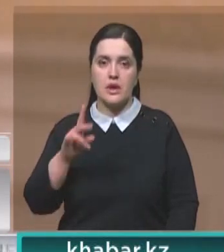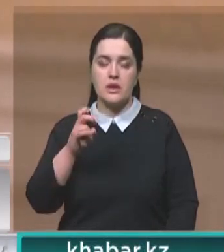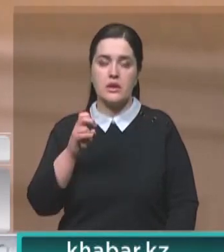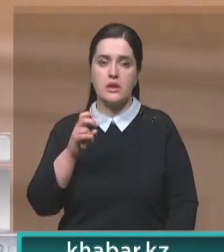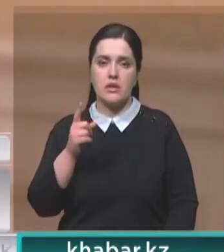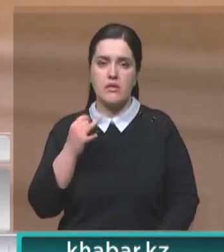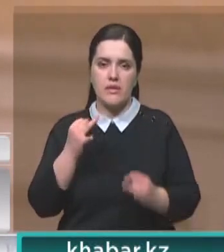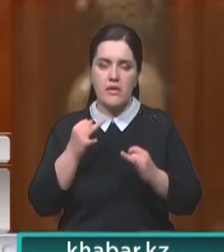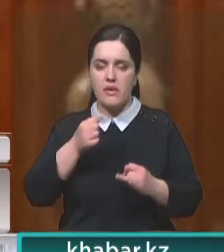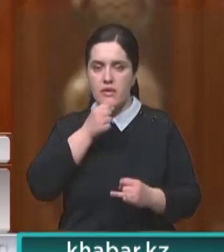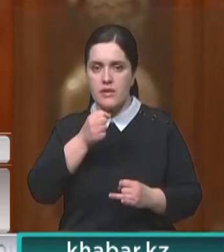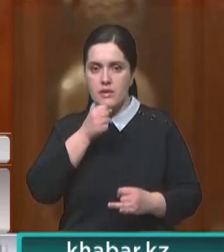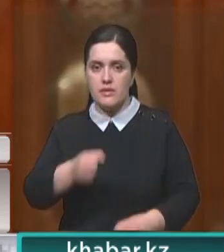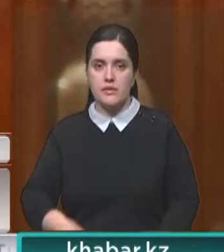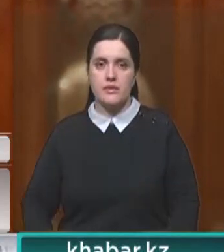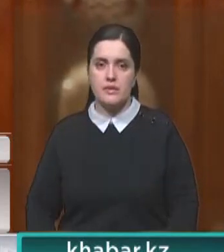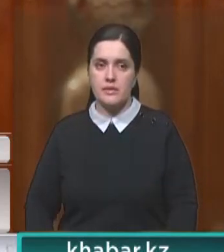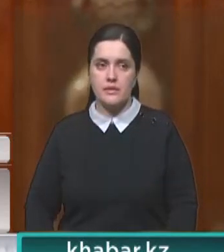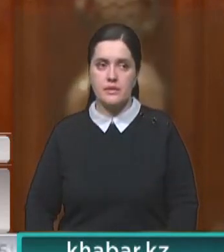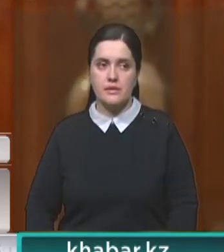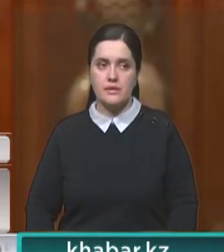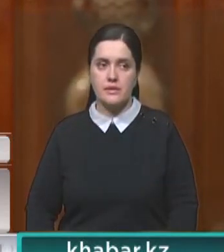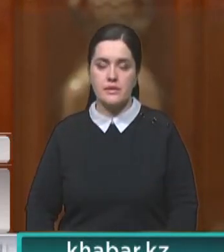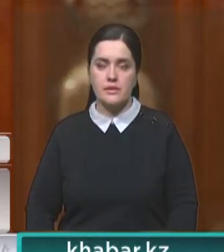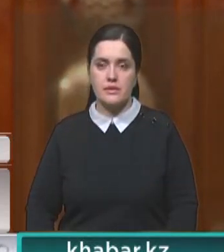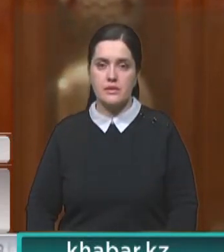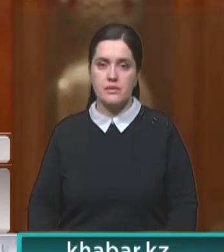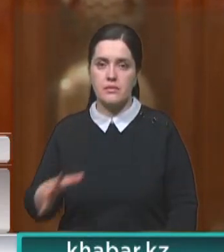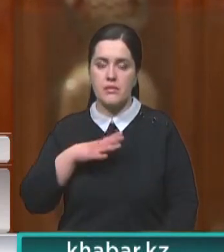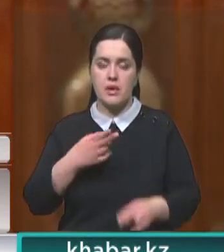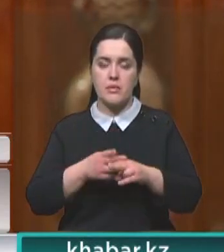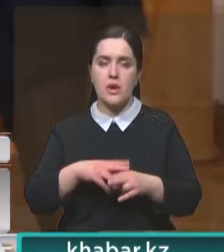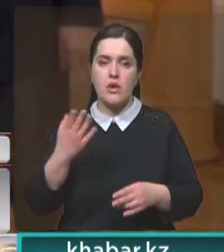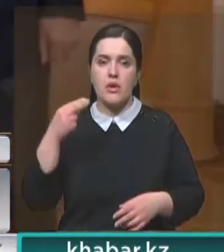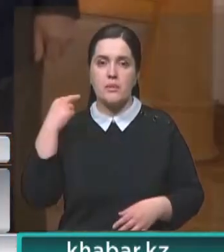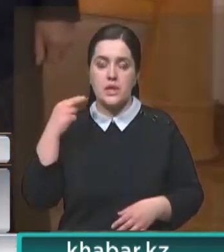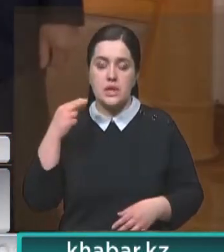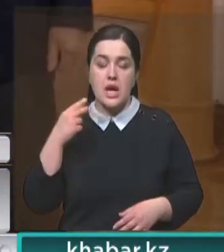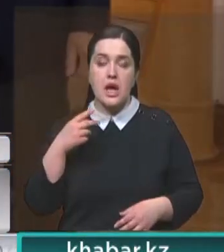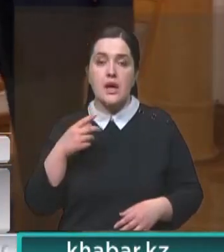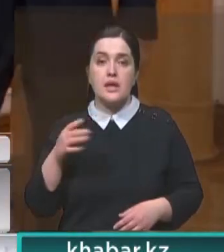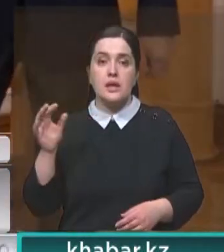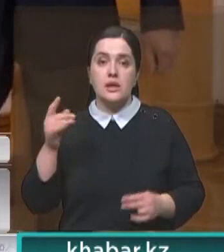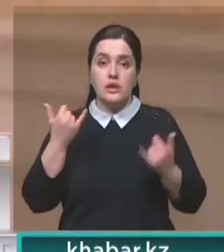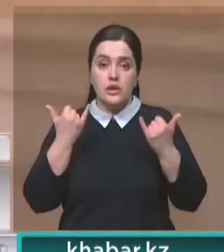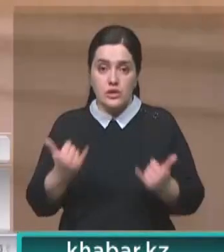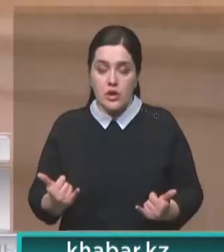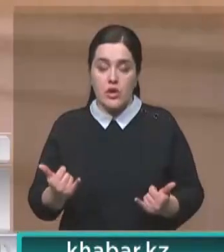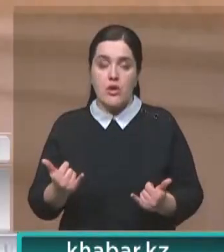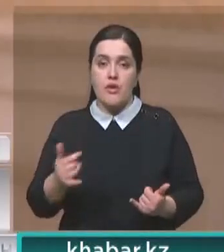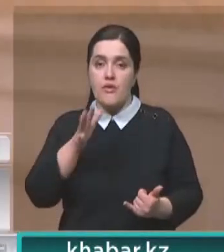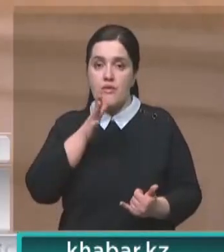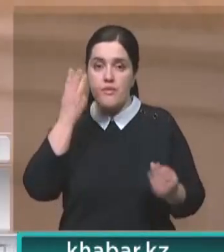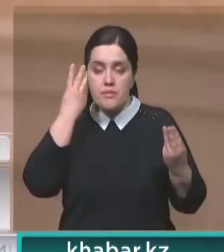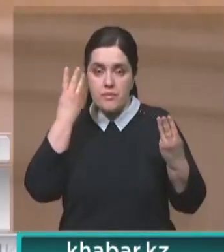Казахстаном и Россией? Самый непосредственный вклад внес Касым Жомарт Кемелевич. Безусловно, телесемейство идет в ногу со временем